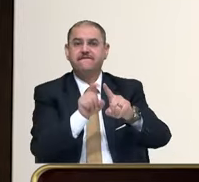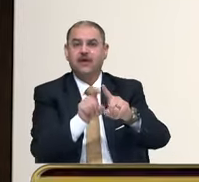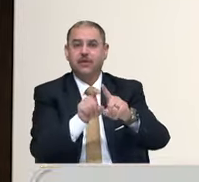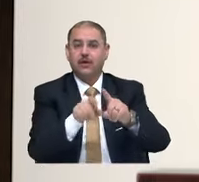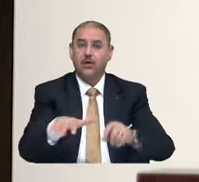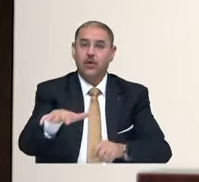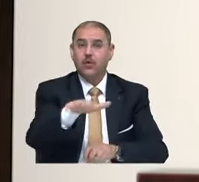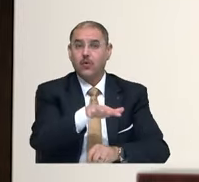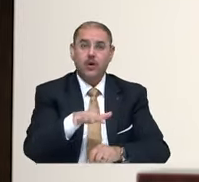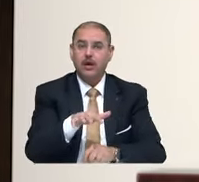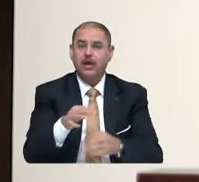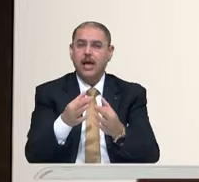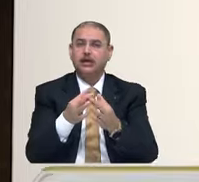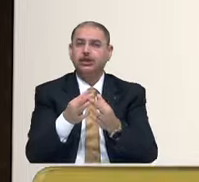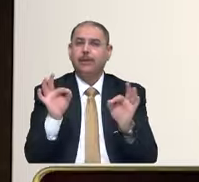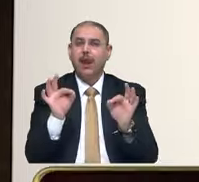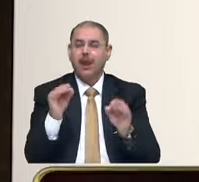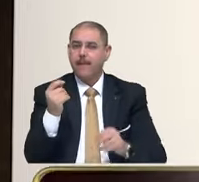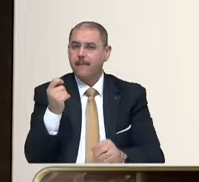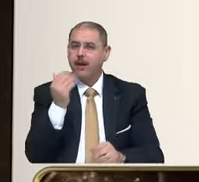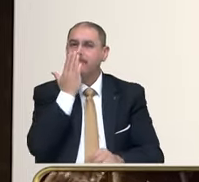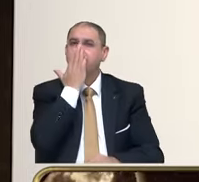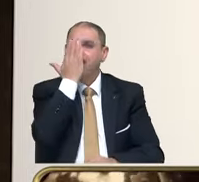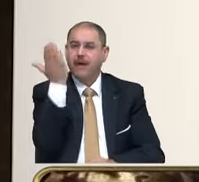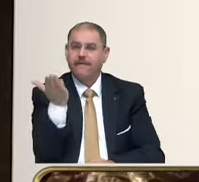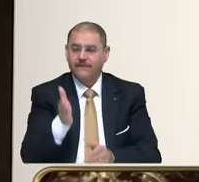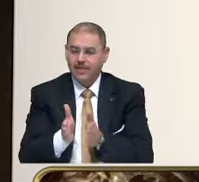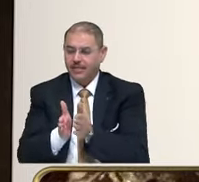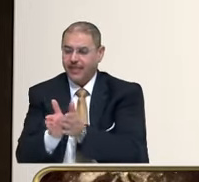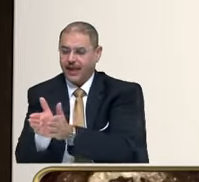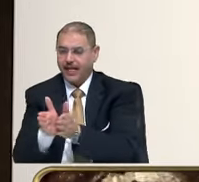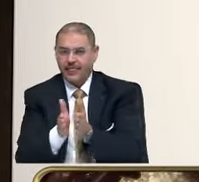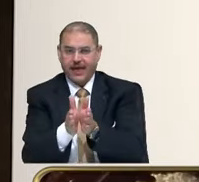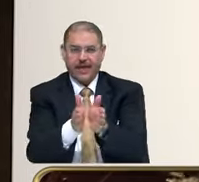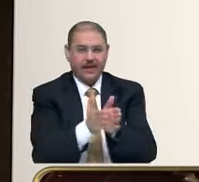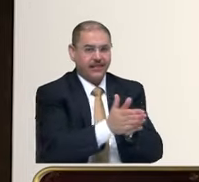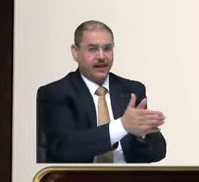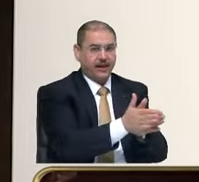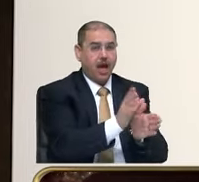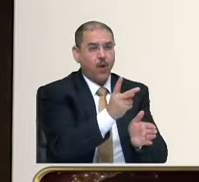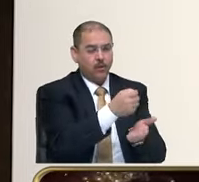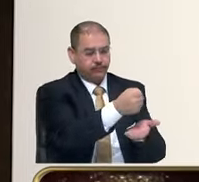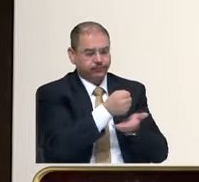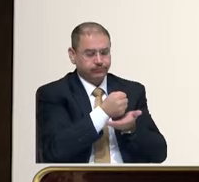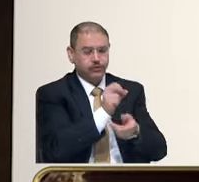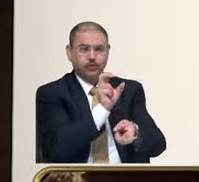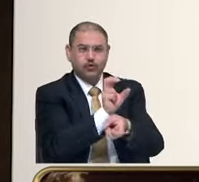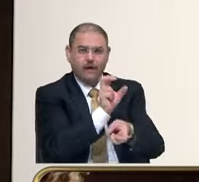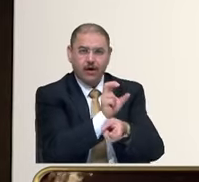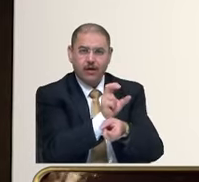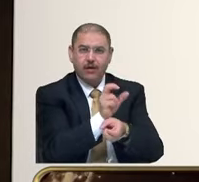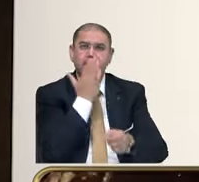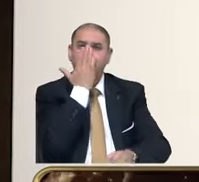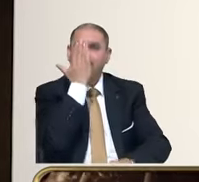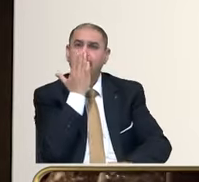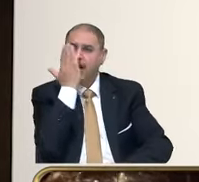في الشمول المالي وعدم معرفتهم بالآليات الفنية للحصول على التمويل والاقتراض وما إلى ذلك.